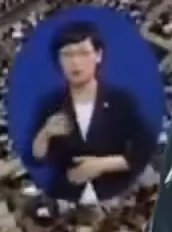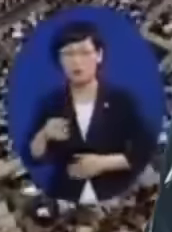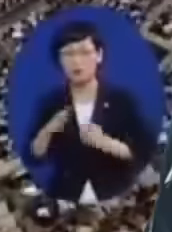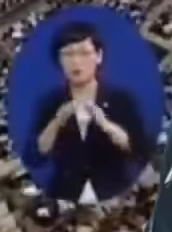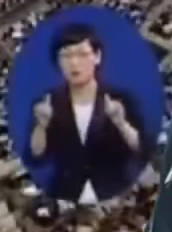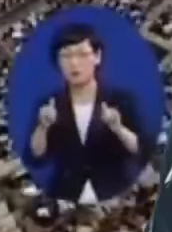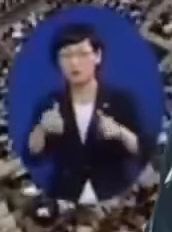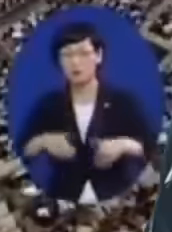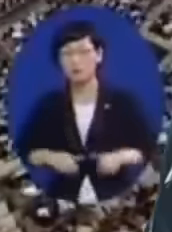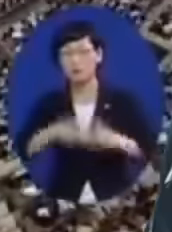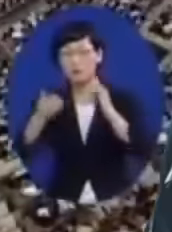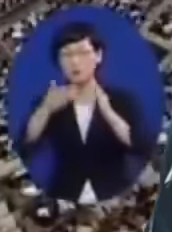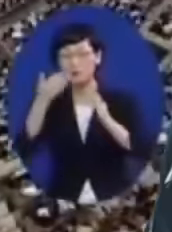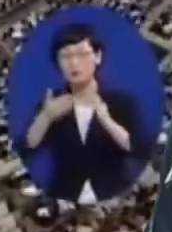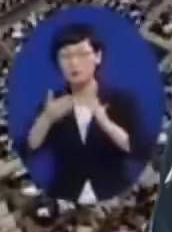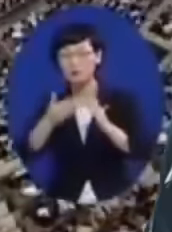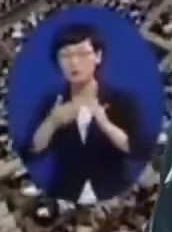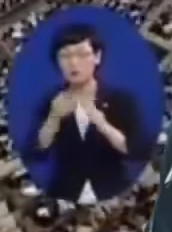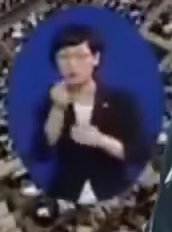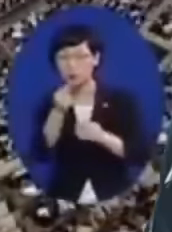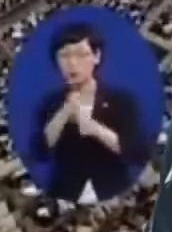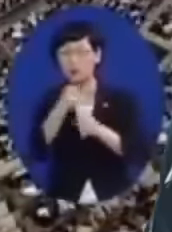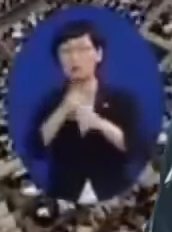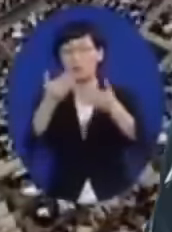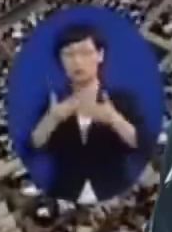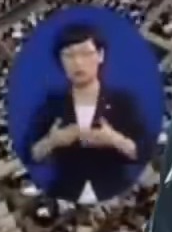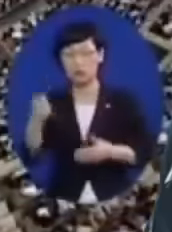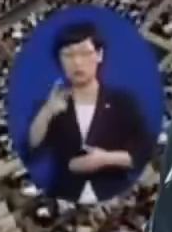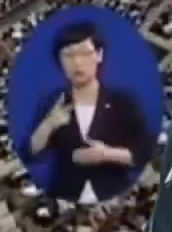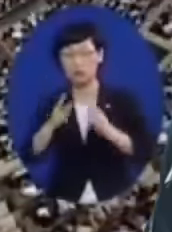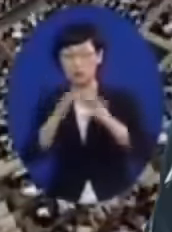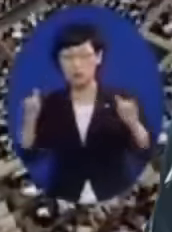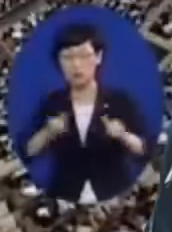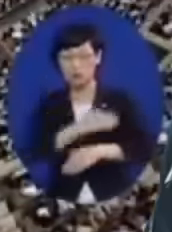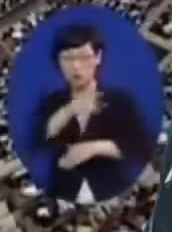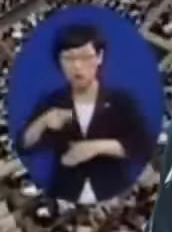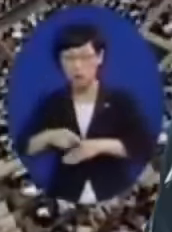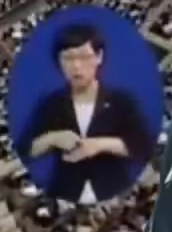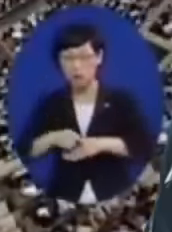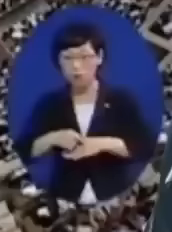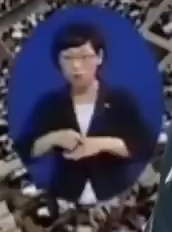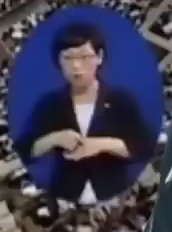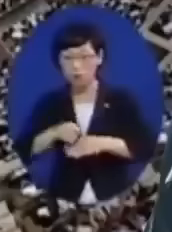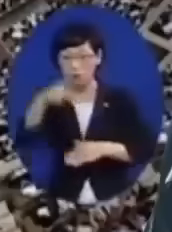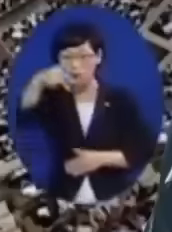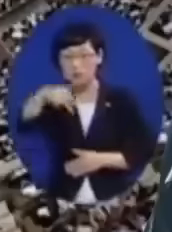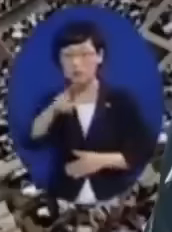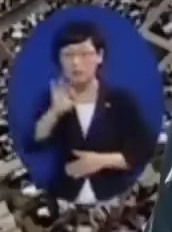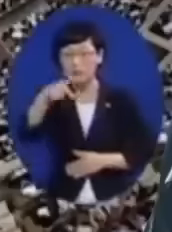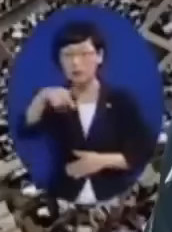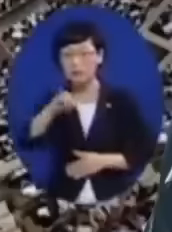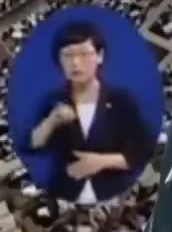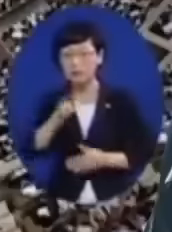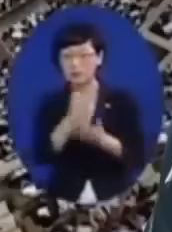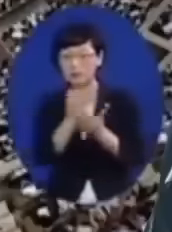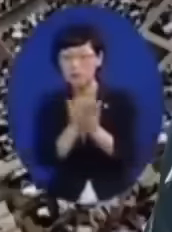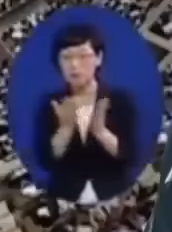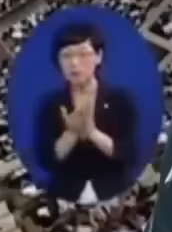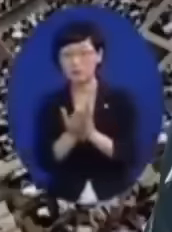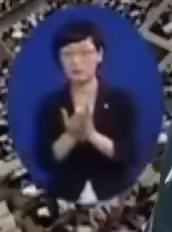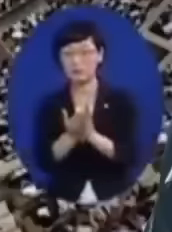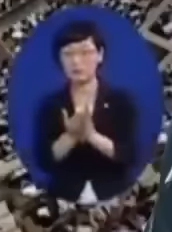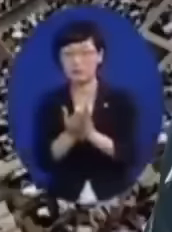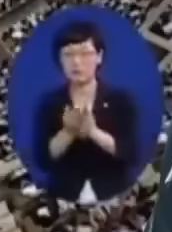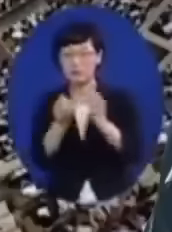합니다. 인간의 장기이식 등의 이술의 발전은 인간 수명을 지금보다 훨씬